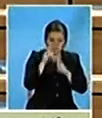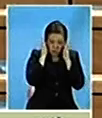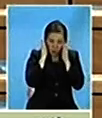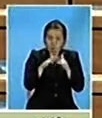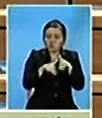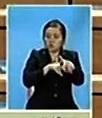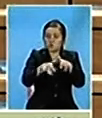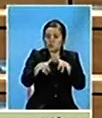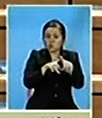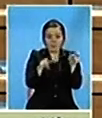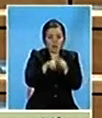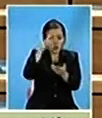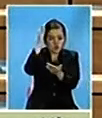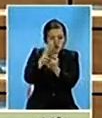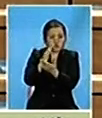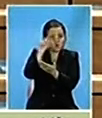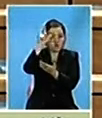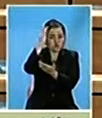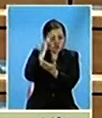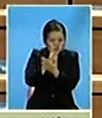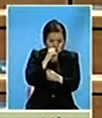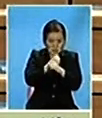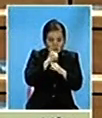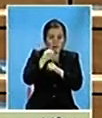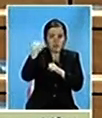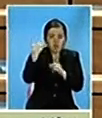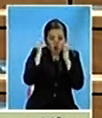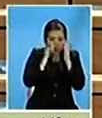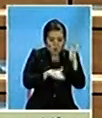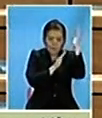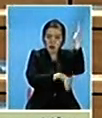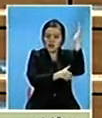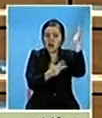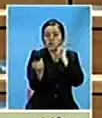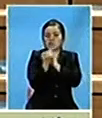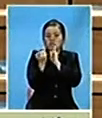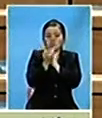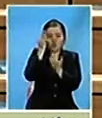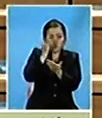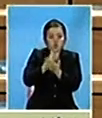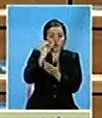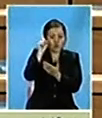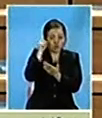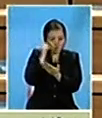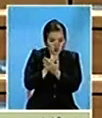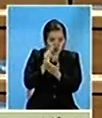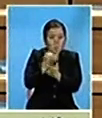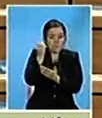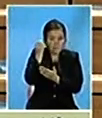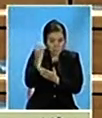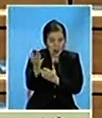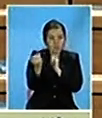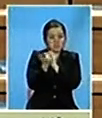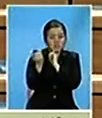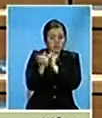วนหยุดทำงานในวันศุกร์ทำให้คนพื้นที่ในชายแดนใต้คุ้นเคยกับการหยุดวันศุกร์มากกว่าการหยุด